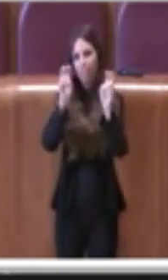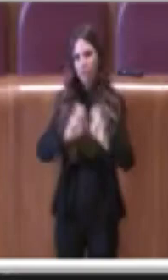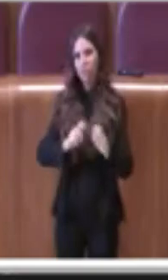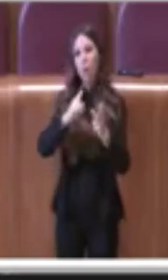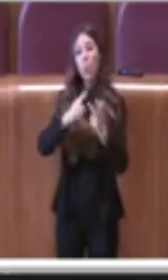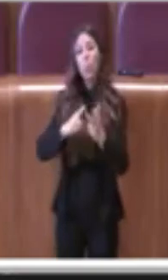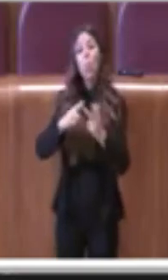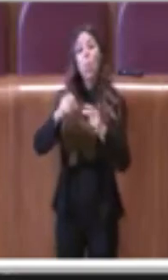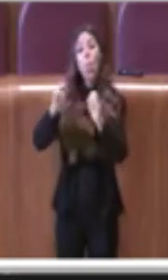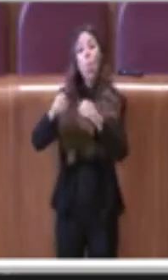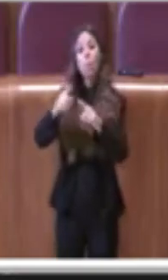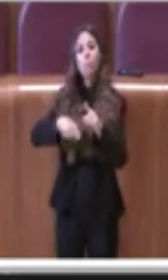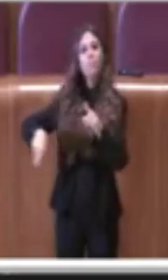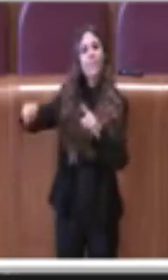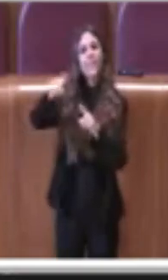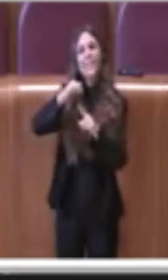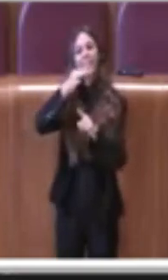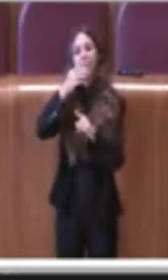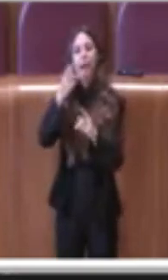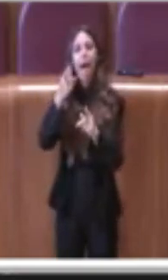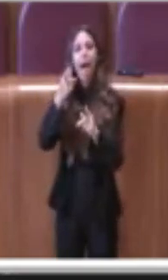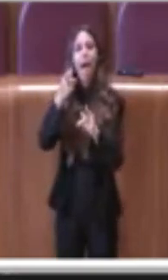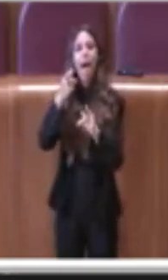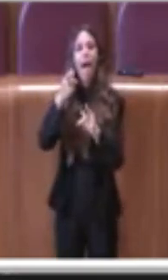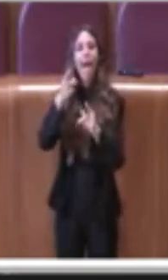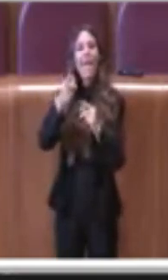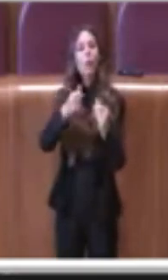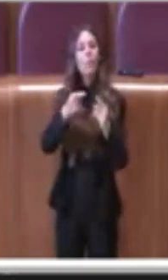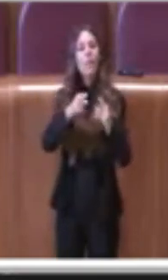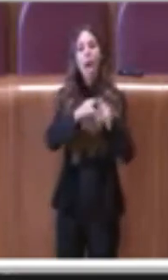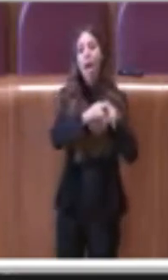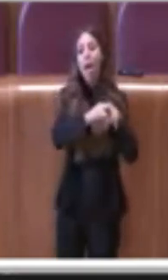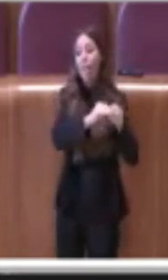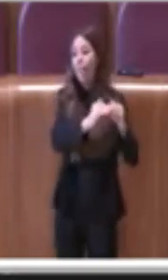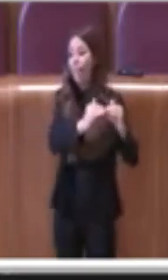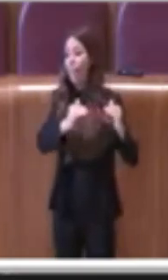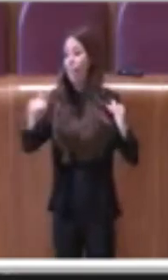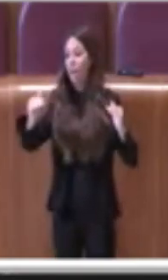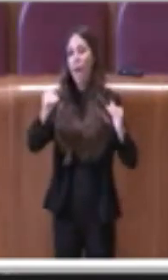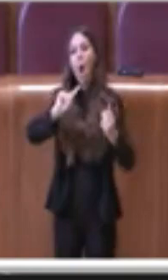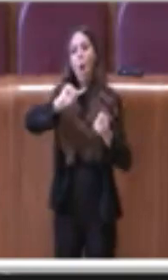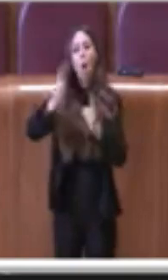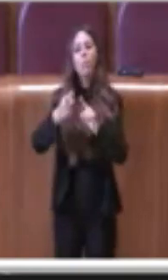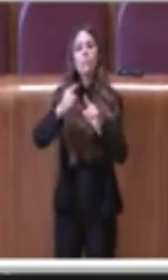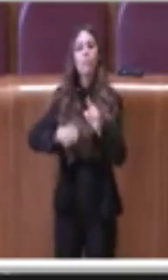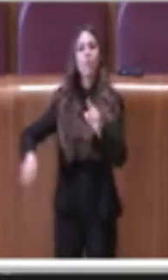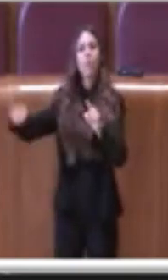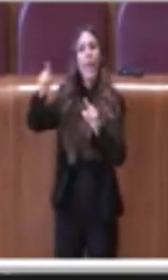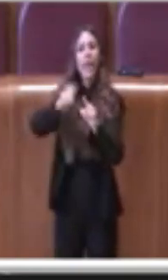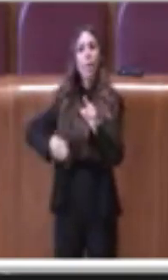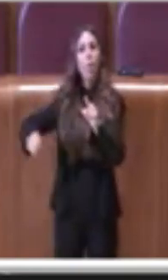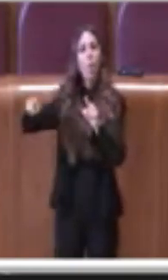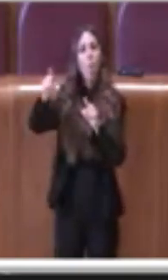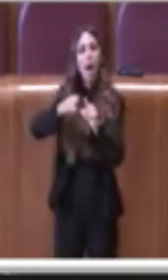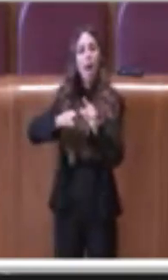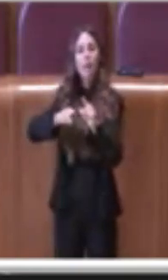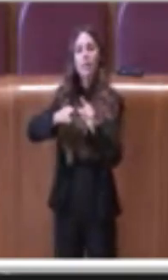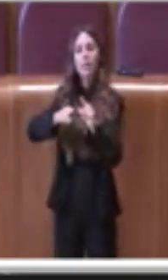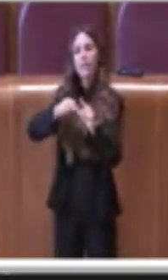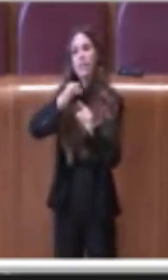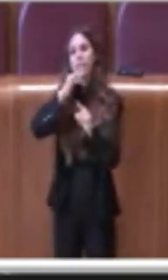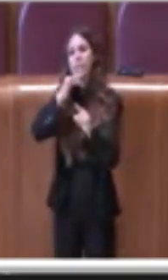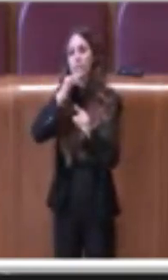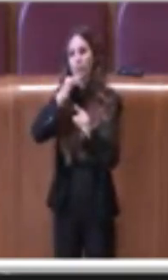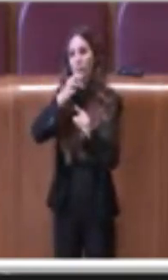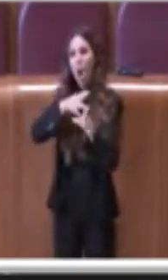ciclo dei rifiuti, perciò un'economia non più lineare, ma bensì un'economia circolare, perciò che abbraccia